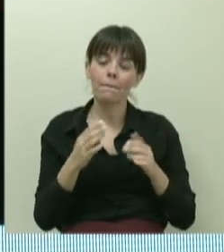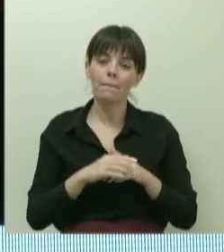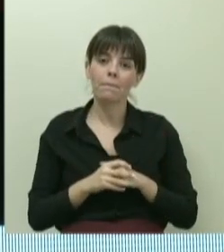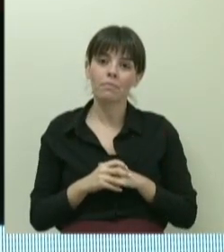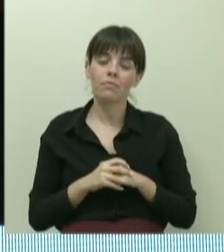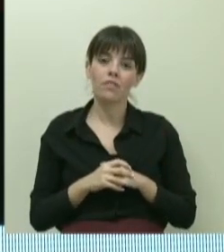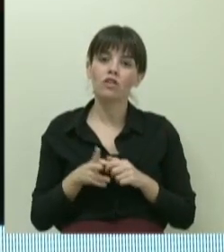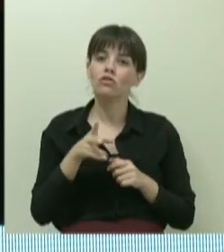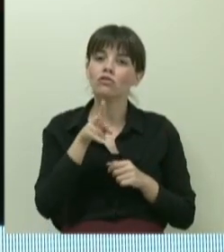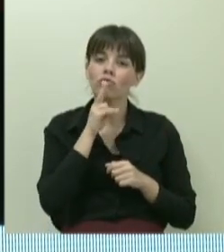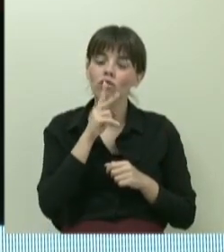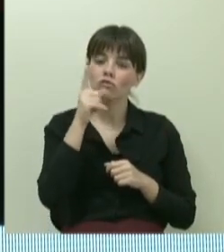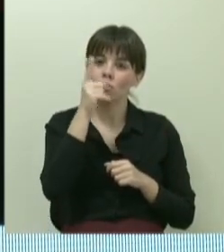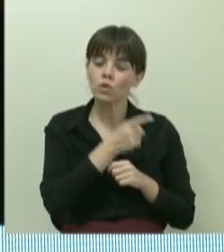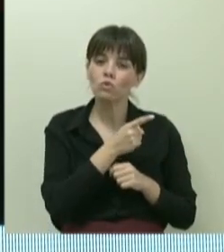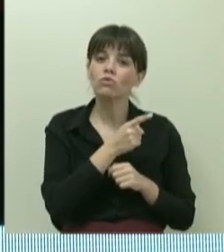Son